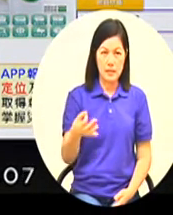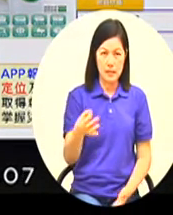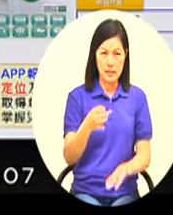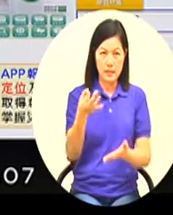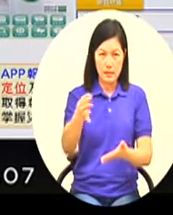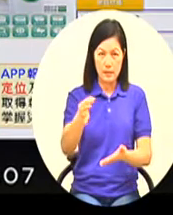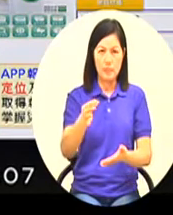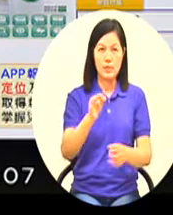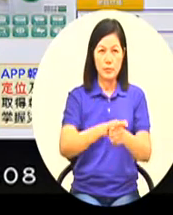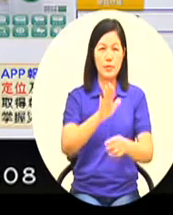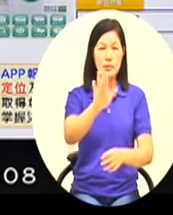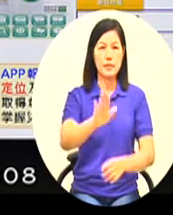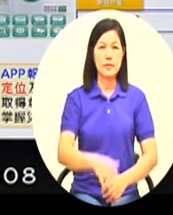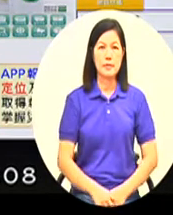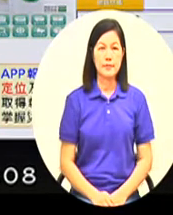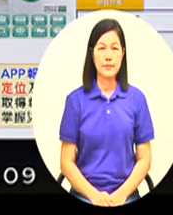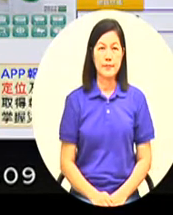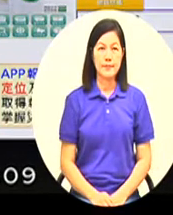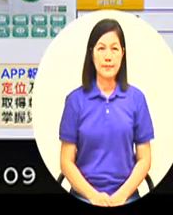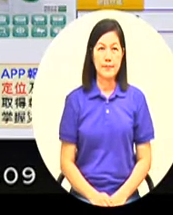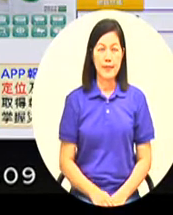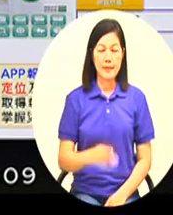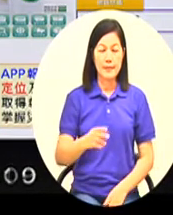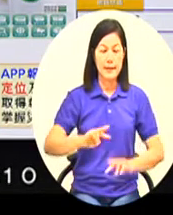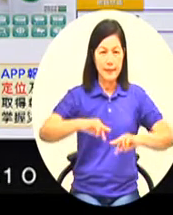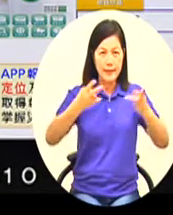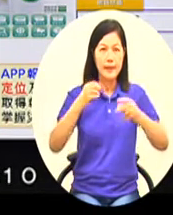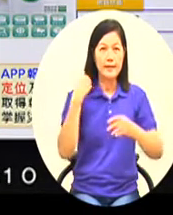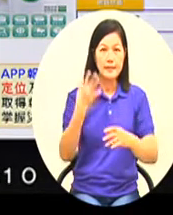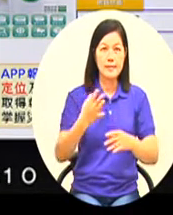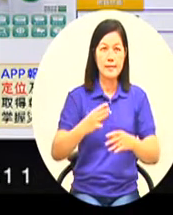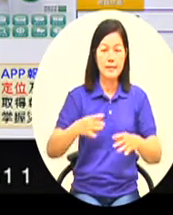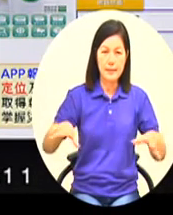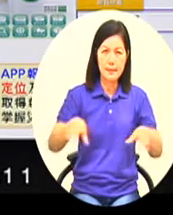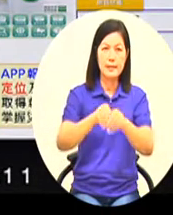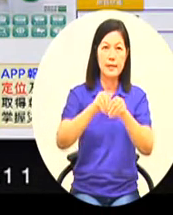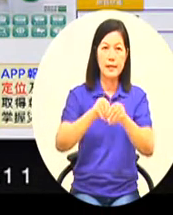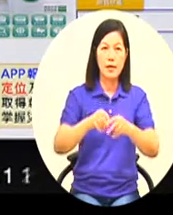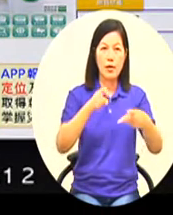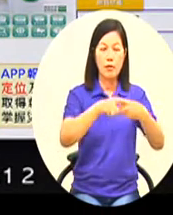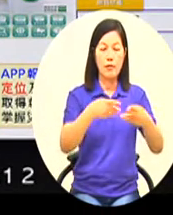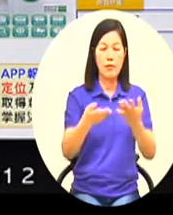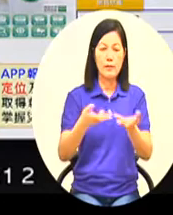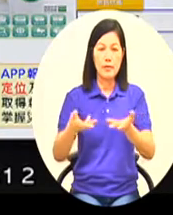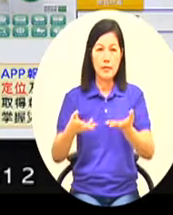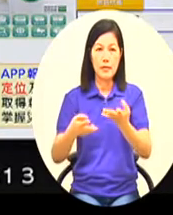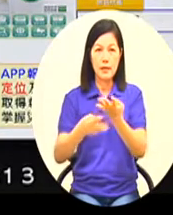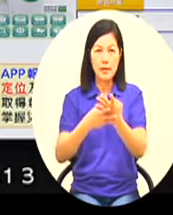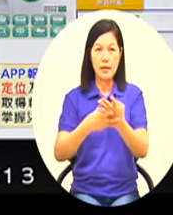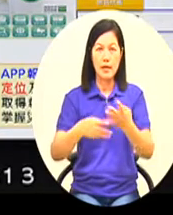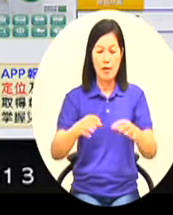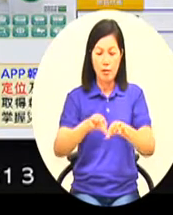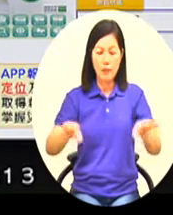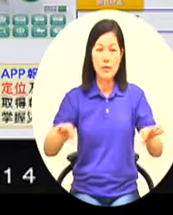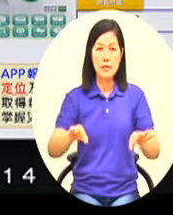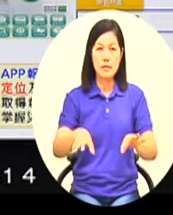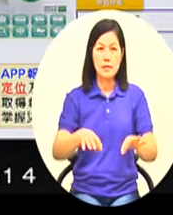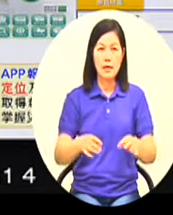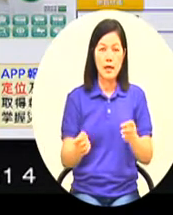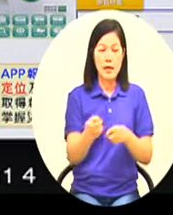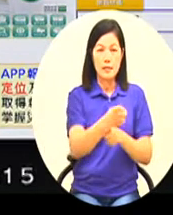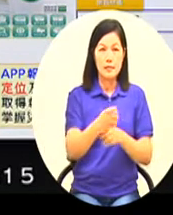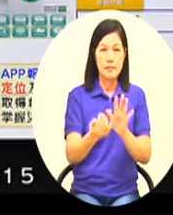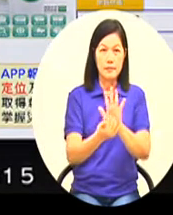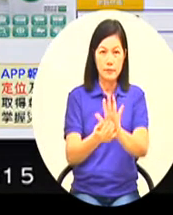防119图资更新与整合加值，沿工业管线、危险场所、消防救灾等图资